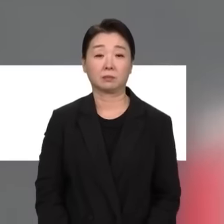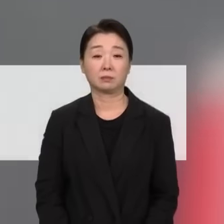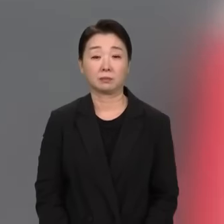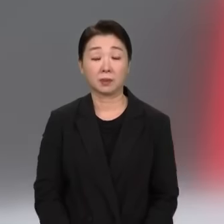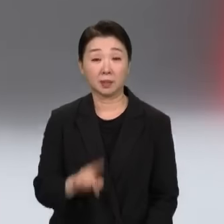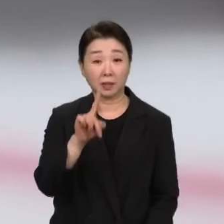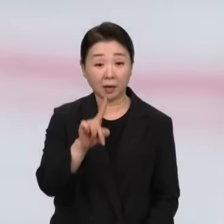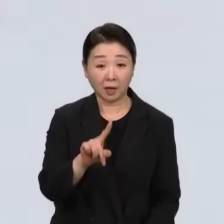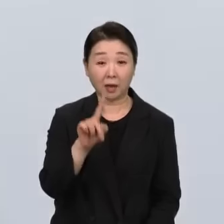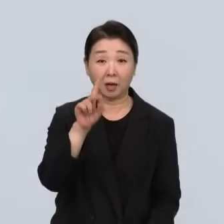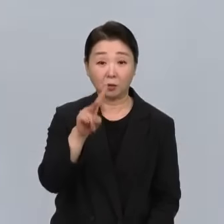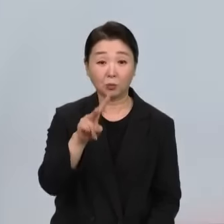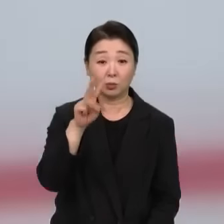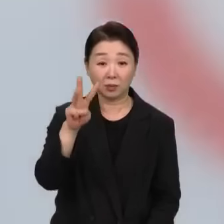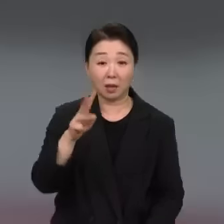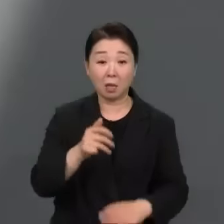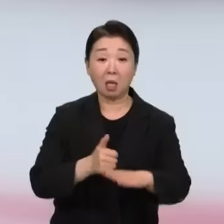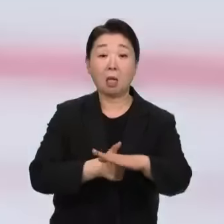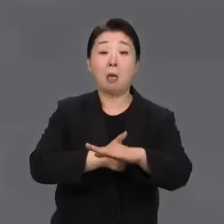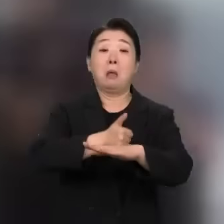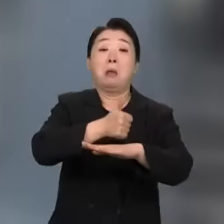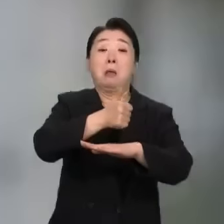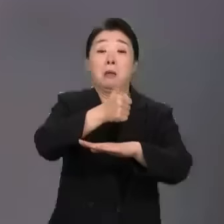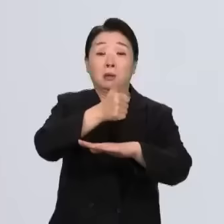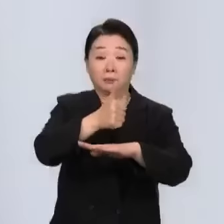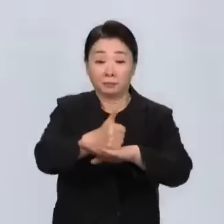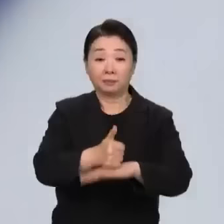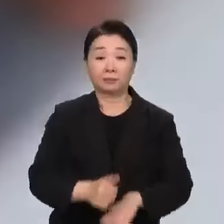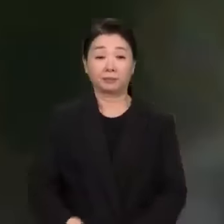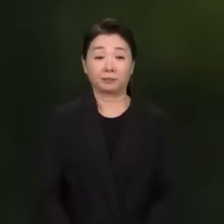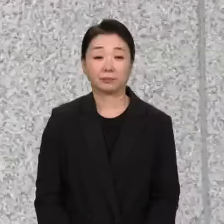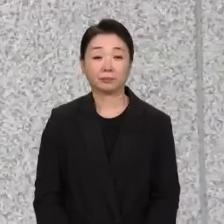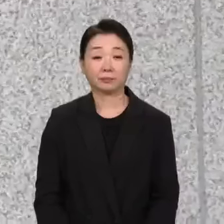하나, 둘, 셋!